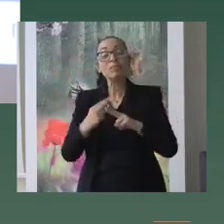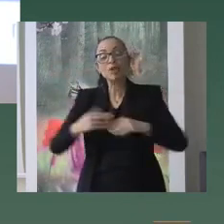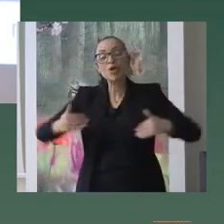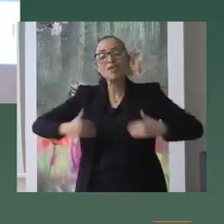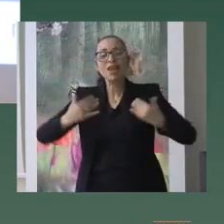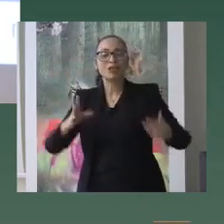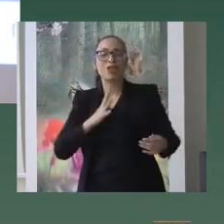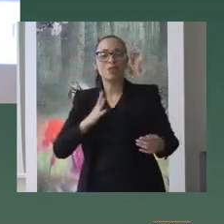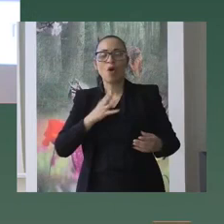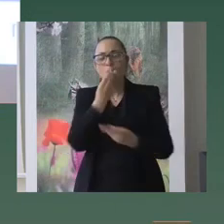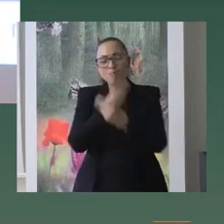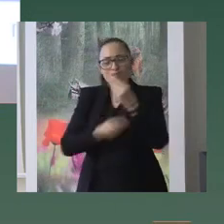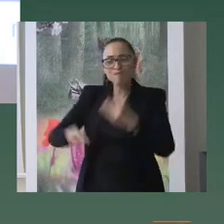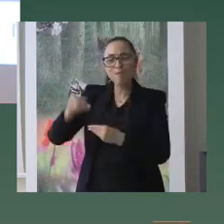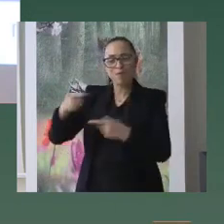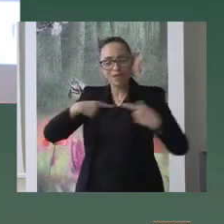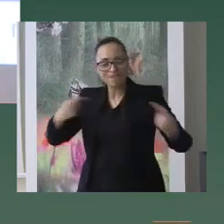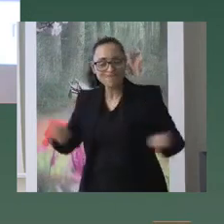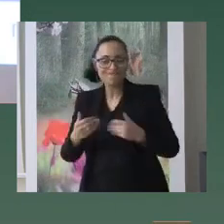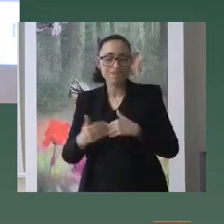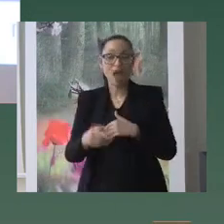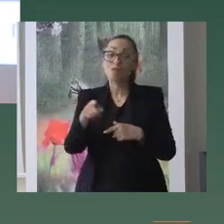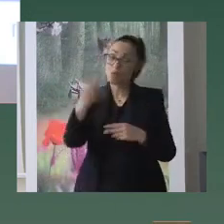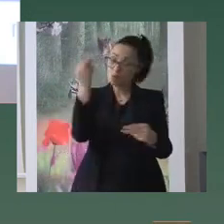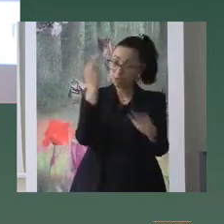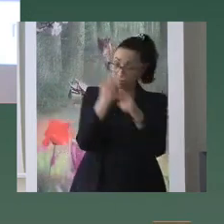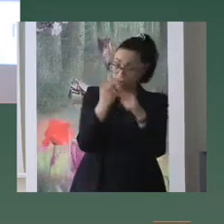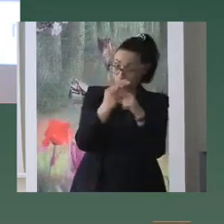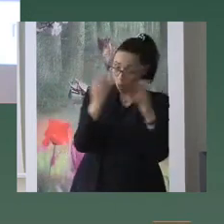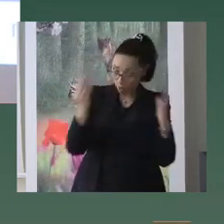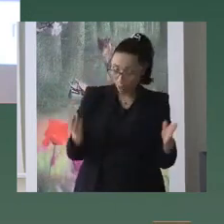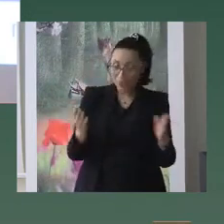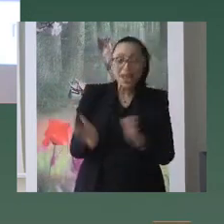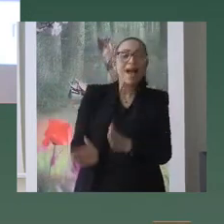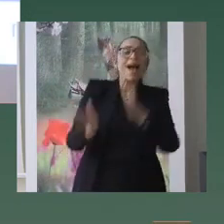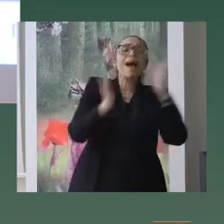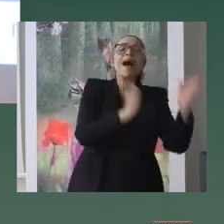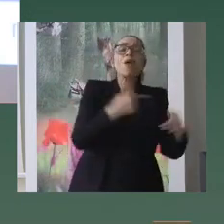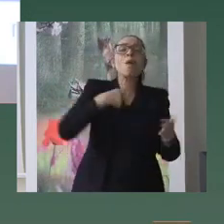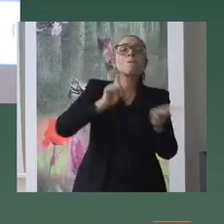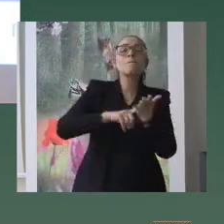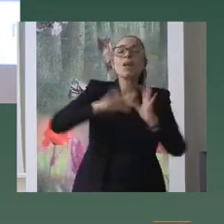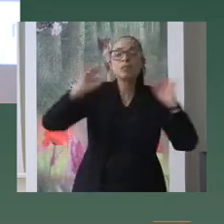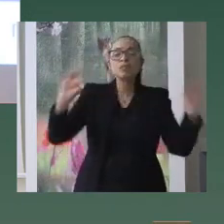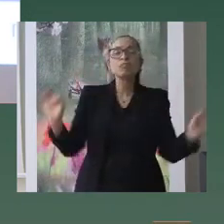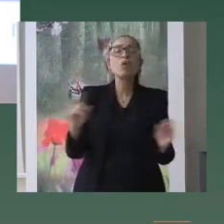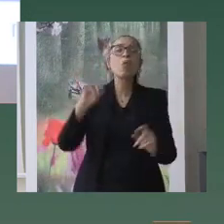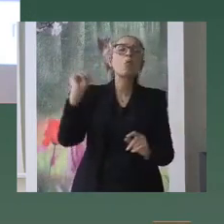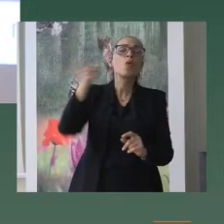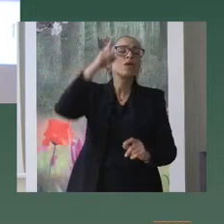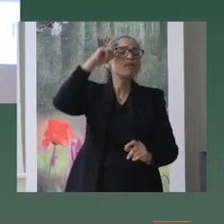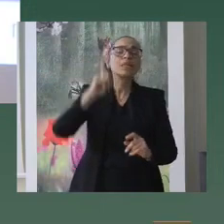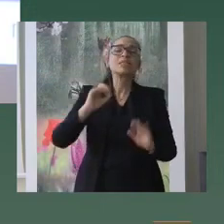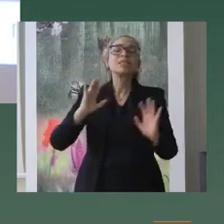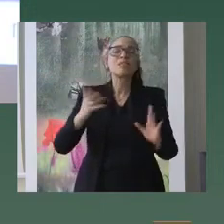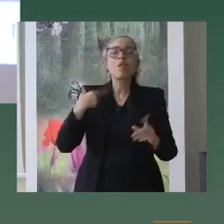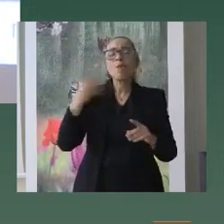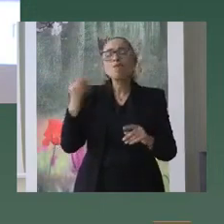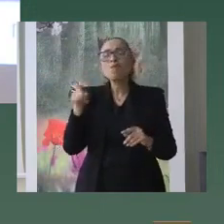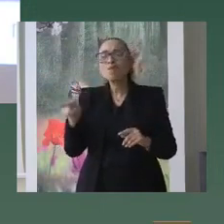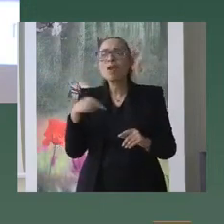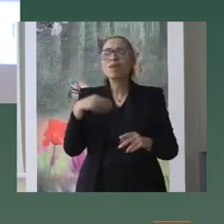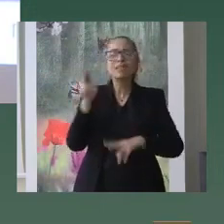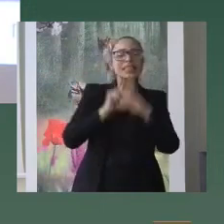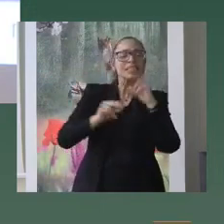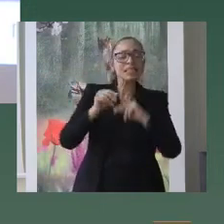Για να έχεις περισσότερες απαιτήσεις. Αυτό είναι πολύ σημαντικό. Το άλλο που πρέπει να έχουμε υπόψη μας ότι πολλά από αυτά